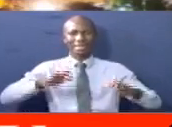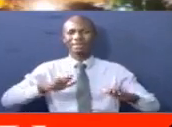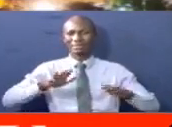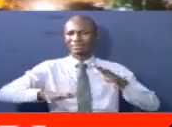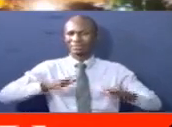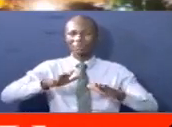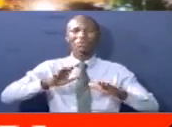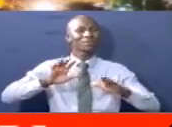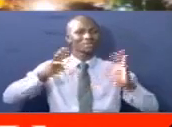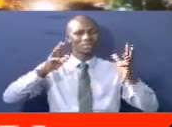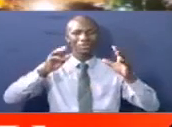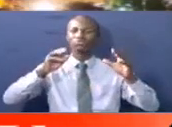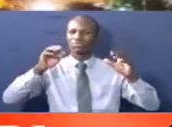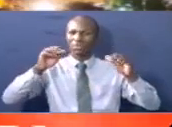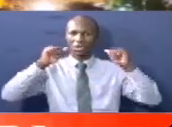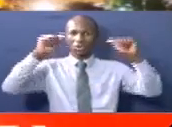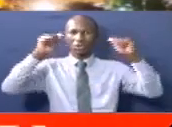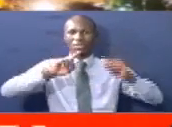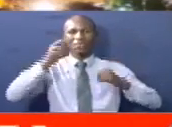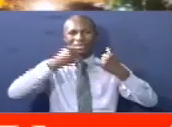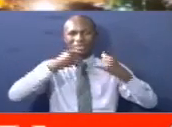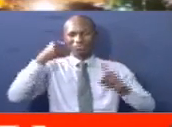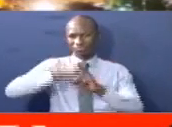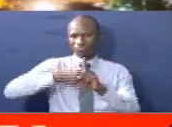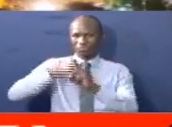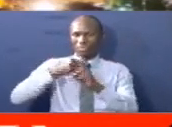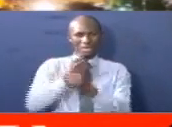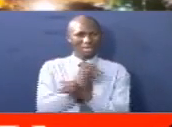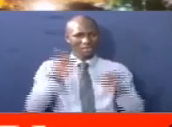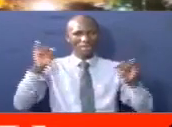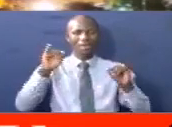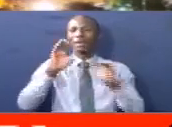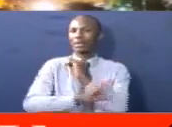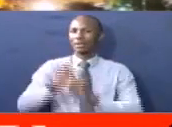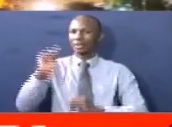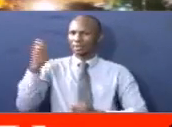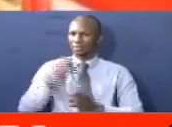ya ngumbao ila sehemu ustali ni wambe kukitia weya diwa ndene itu ya Kenya.